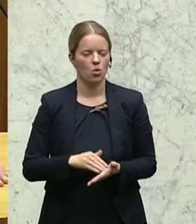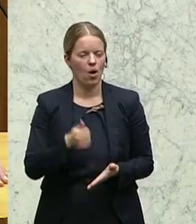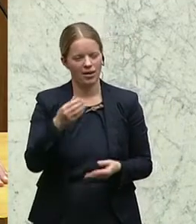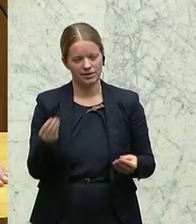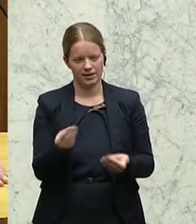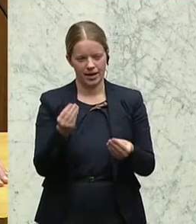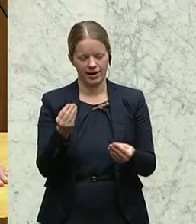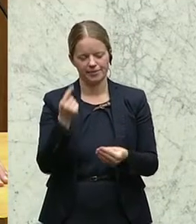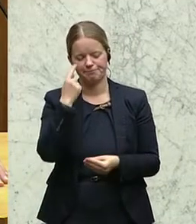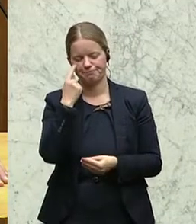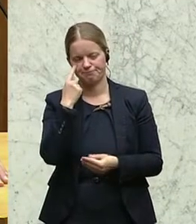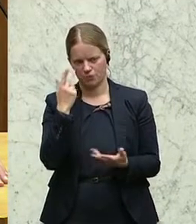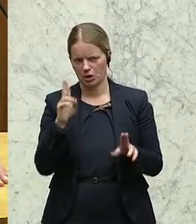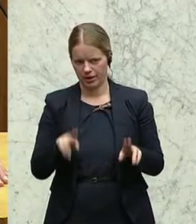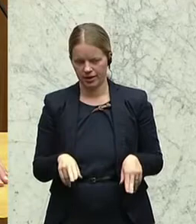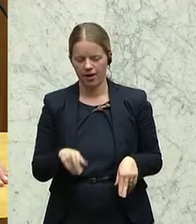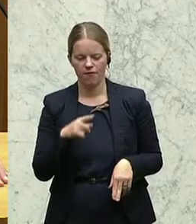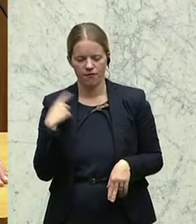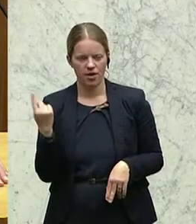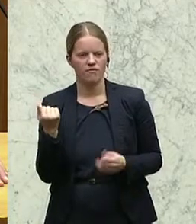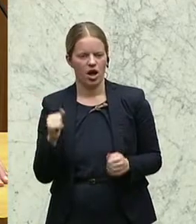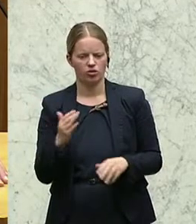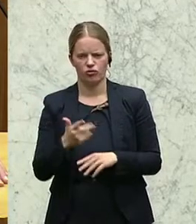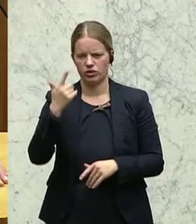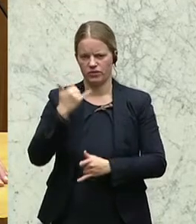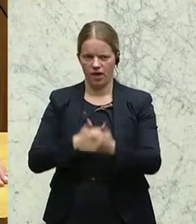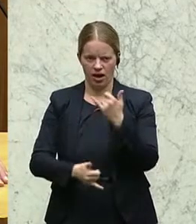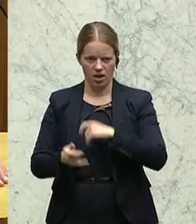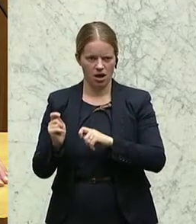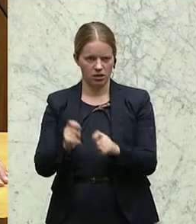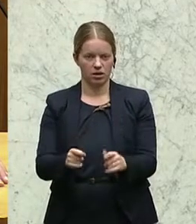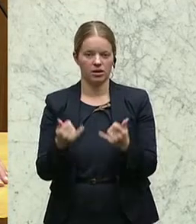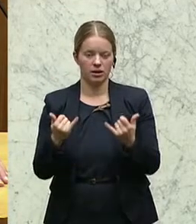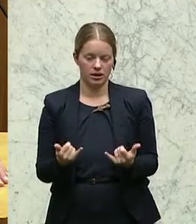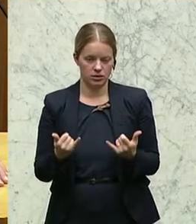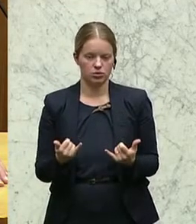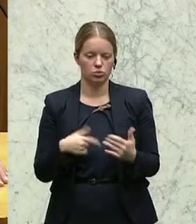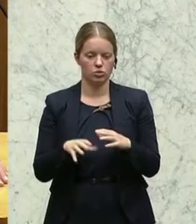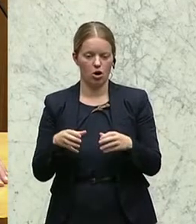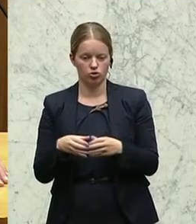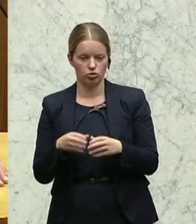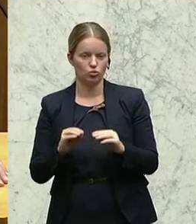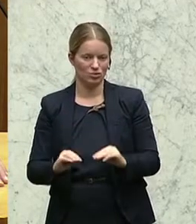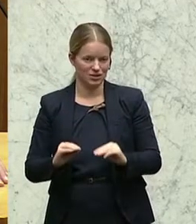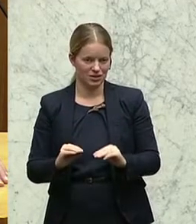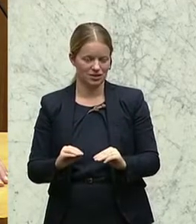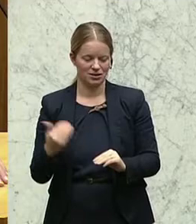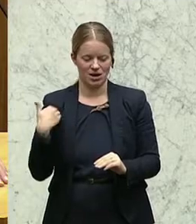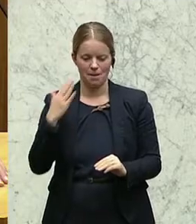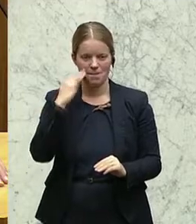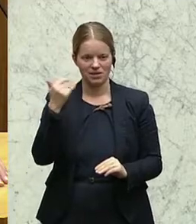und richtig, weil von uns Freiheitlichen ja schon vor 2 Jahren beantragt, mittlerweile im Unterausschuss des Unterrichtsausschusses seit